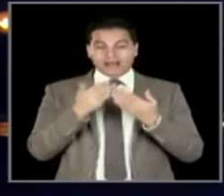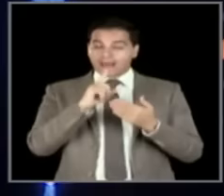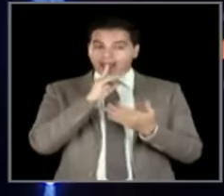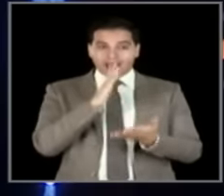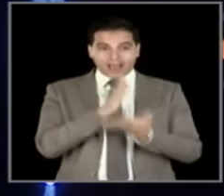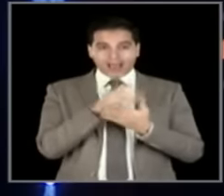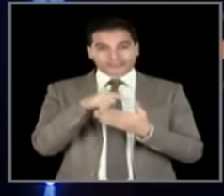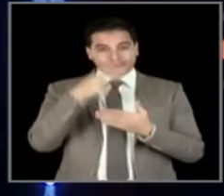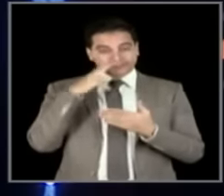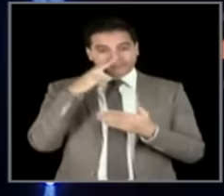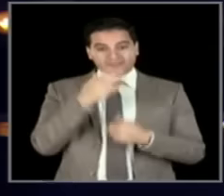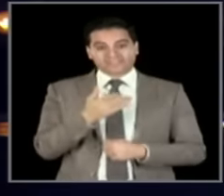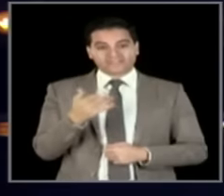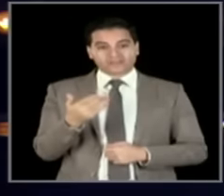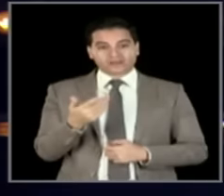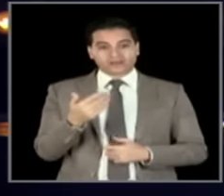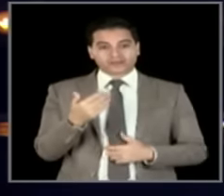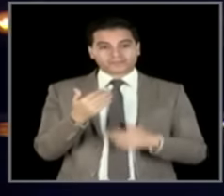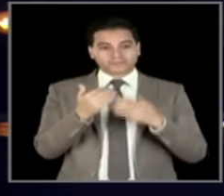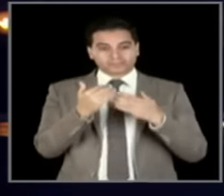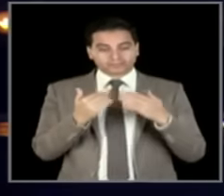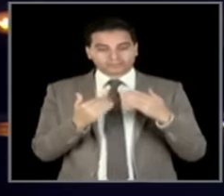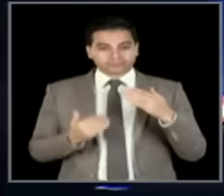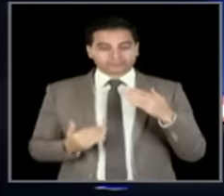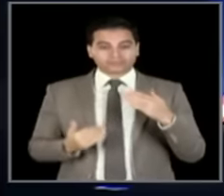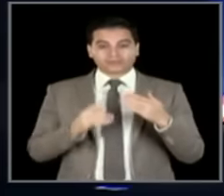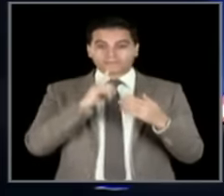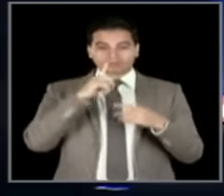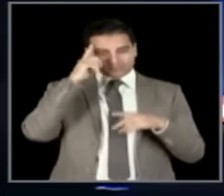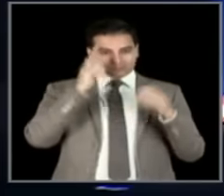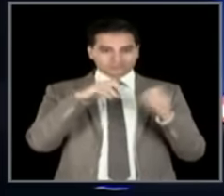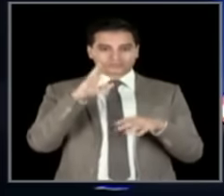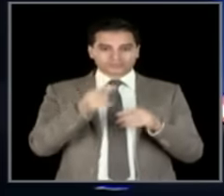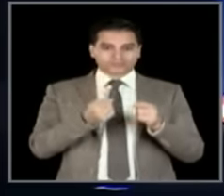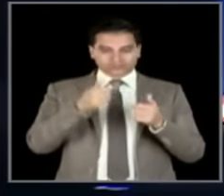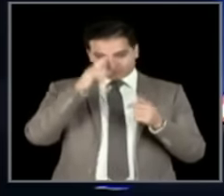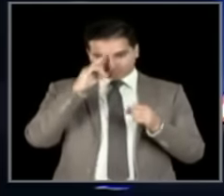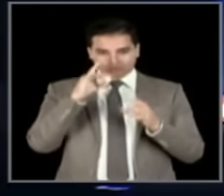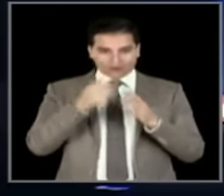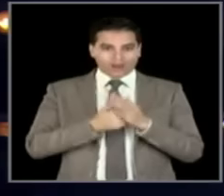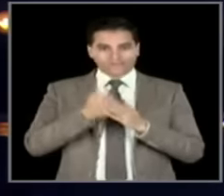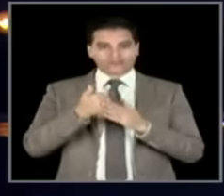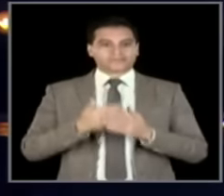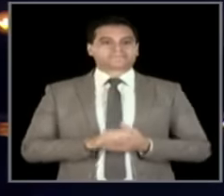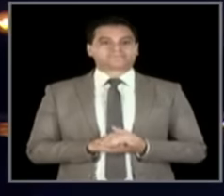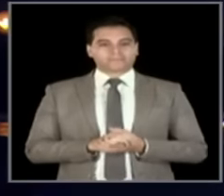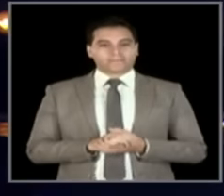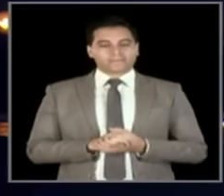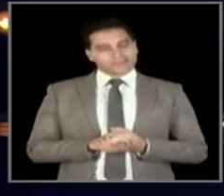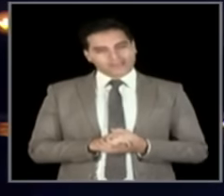اللي عليكم، عملتوا اللي عليكم فين؟ ضيعتوا فين الرهيب؟ المشكلة يعني ايه التوتر، بس ان شاء الله يعني هيتحل باذن الله.